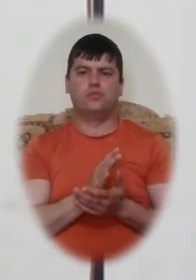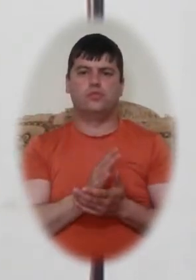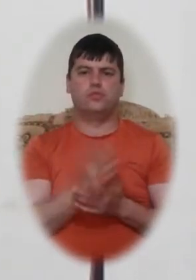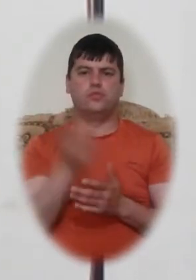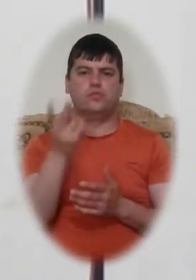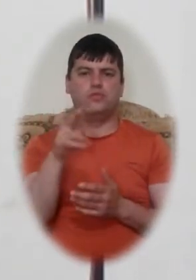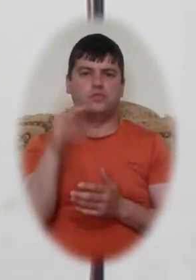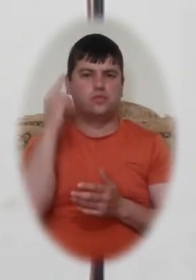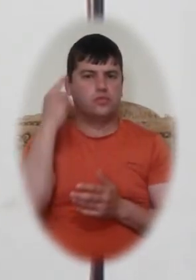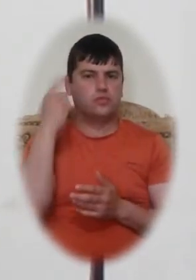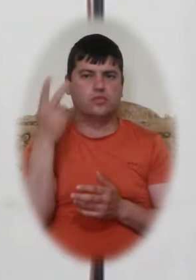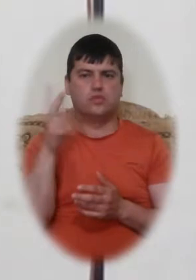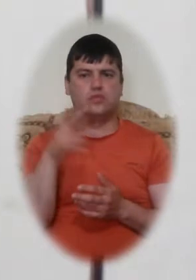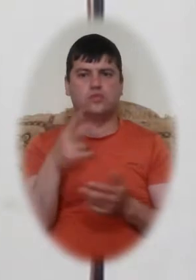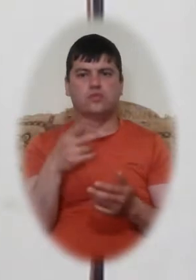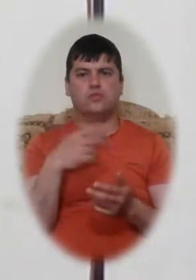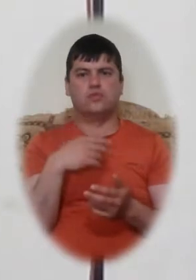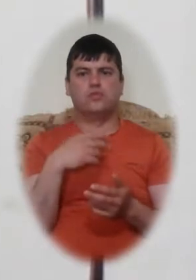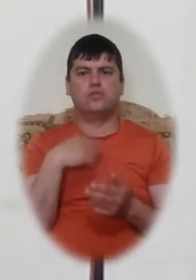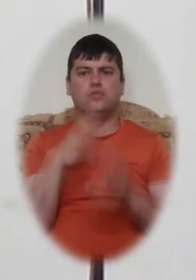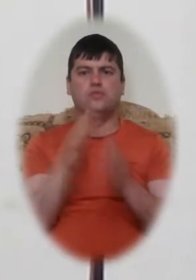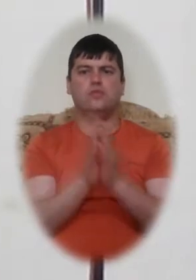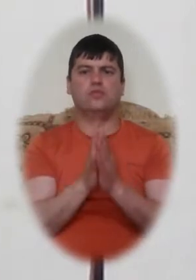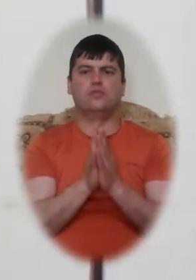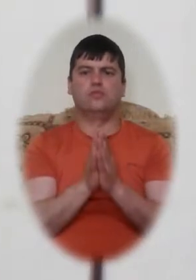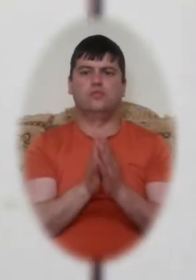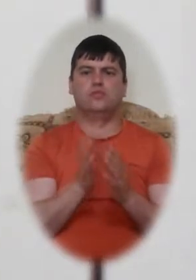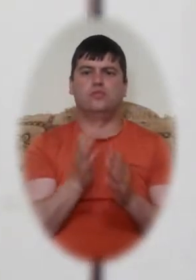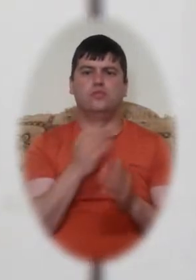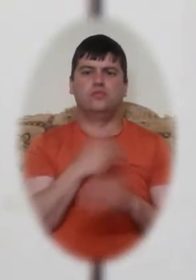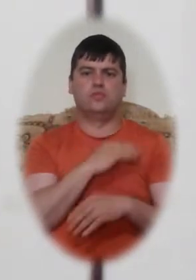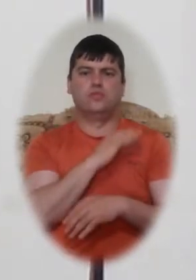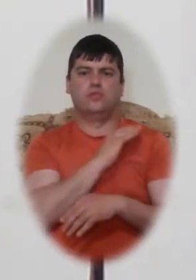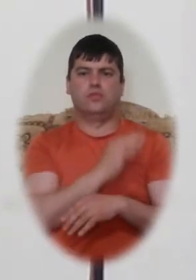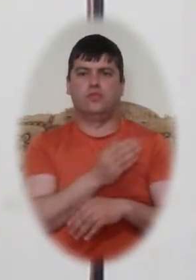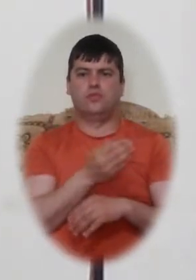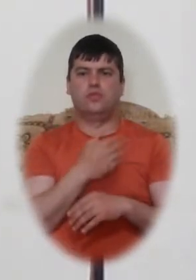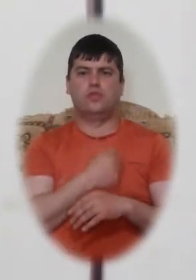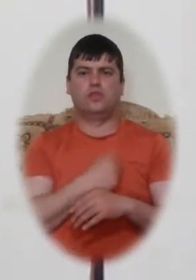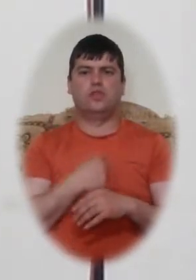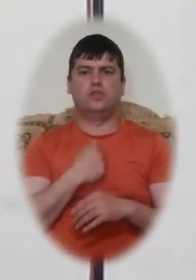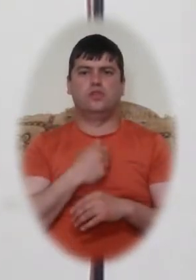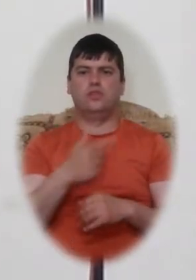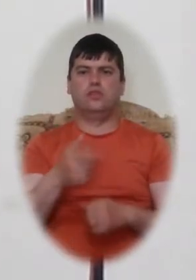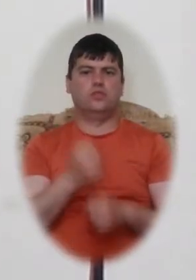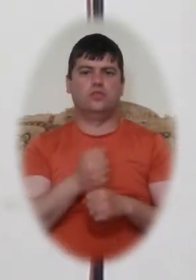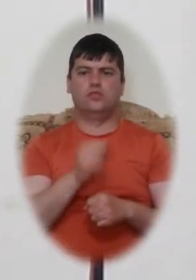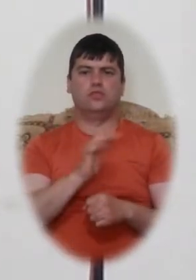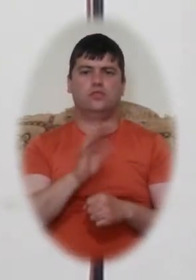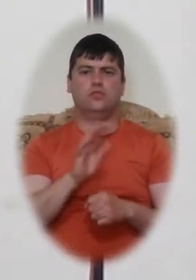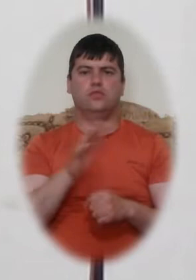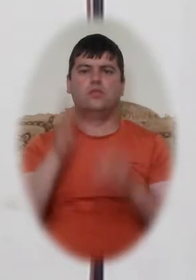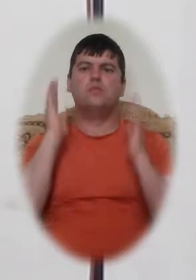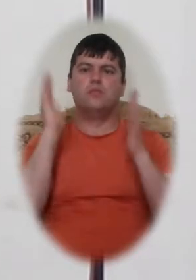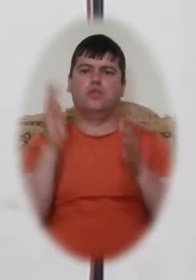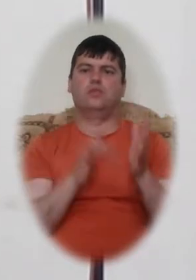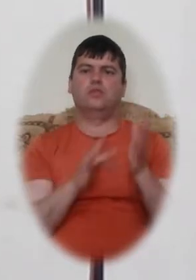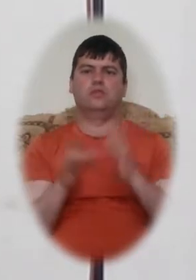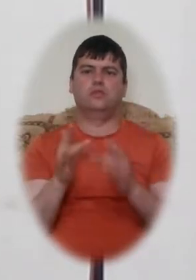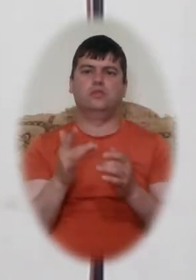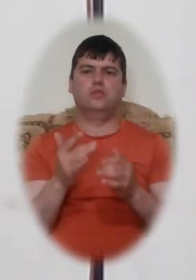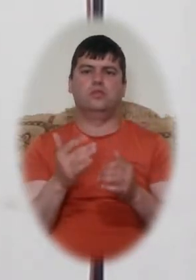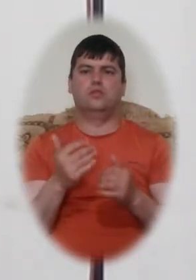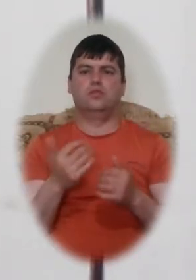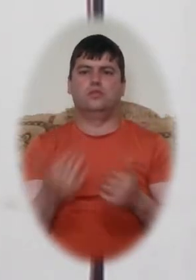և երկ մտություն։ Եվ մենք ավոտել ենք, որ այդ զորությունը չարի ես որ ստեղ չգործի հարքիս ոս կնիստորսին